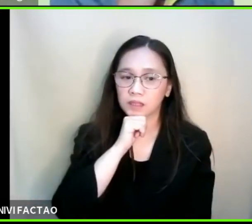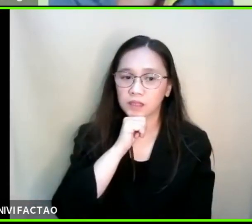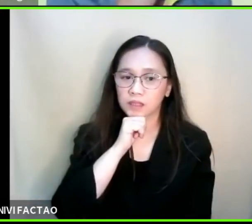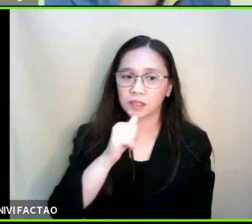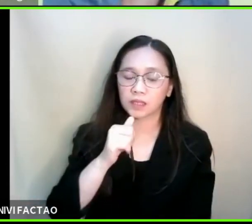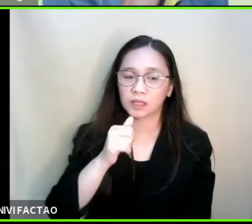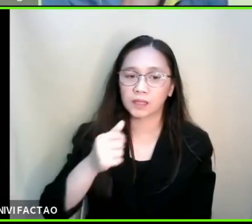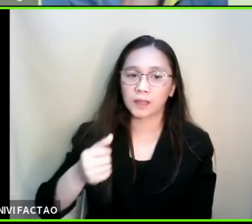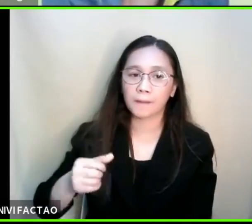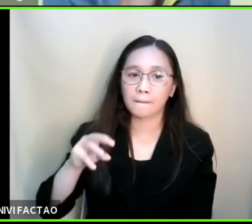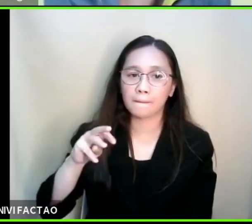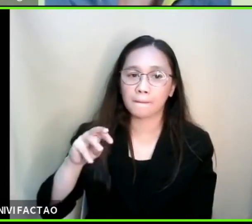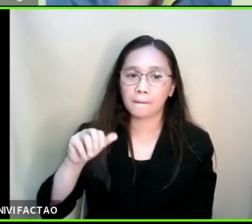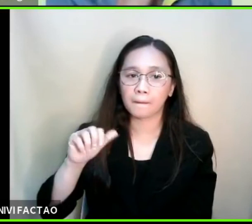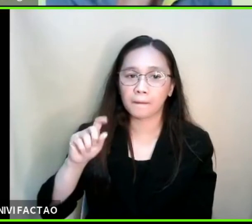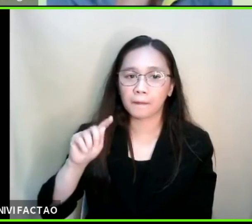mag-masturbate?